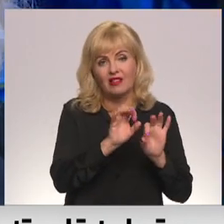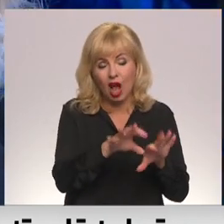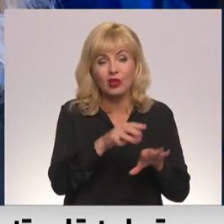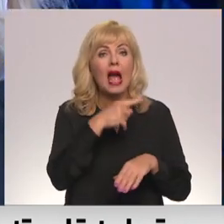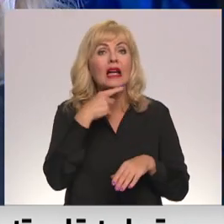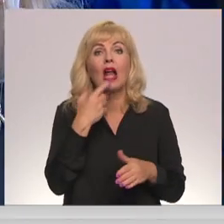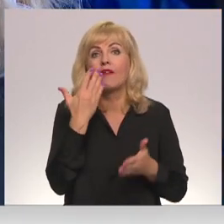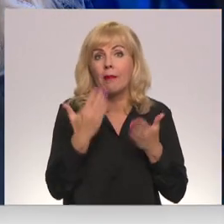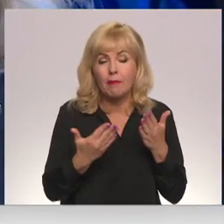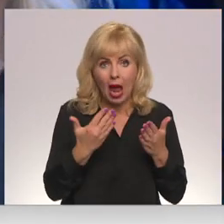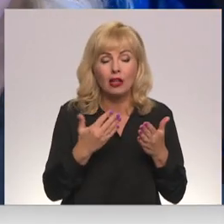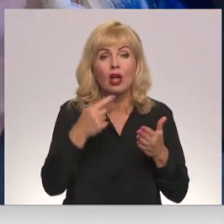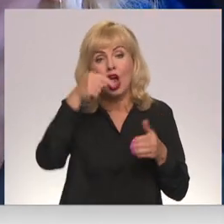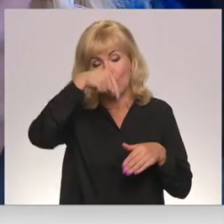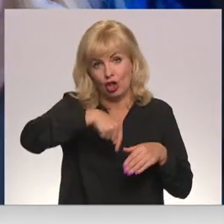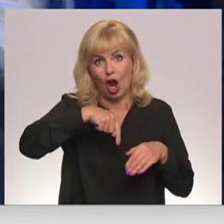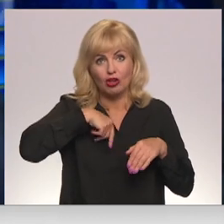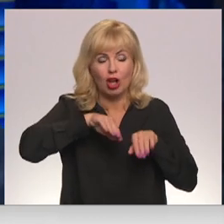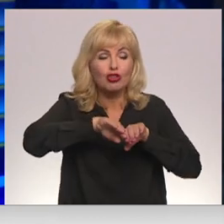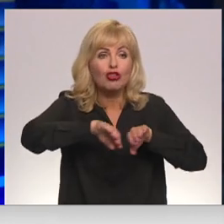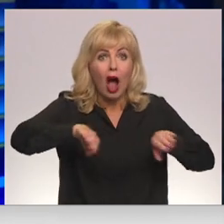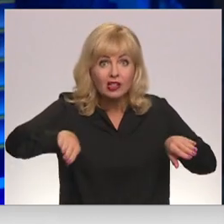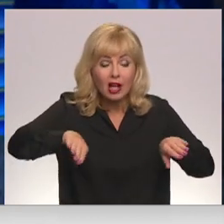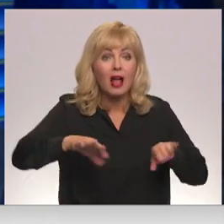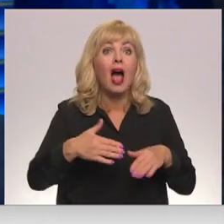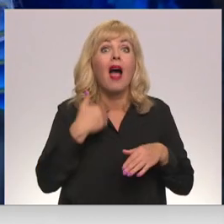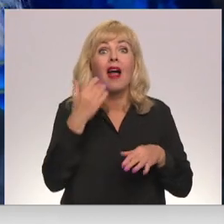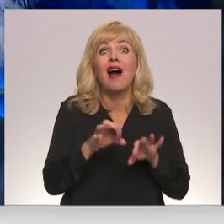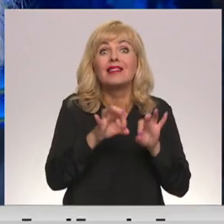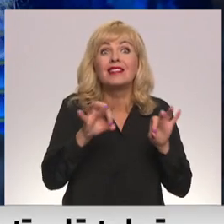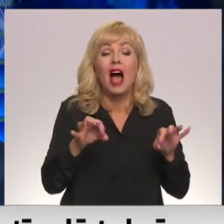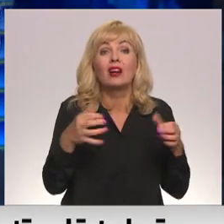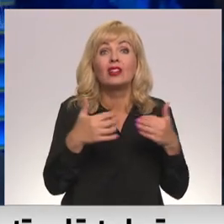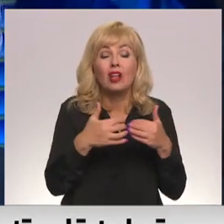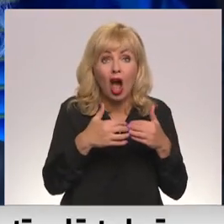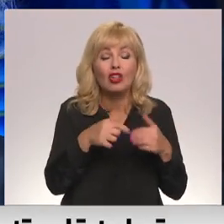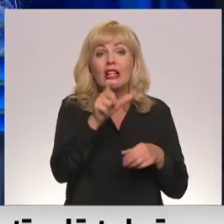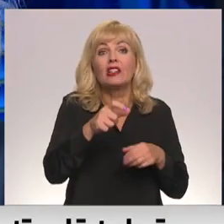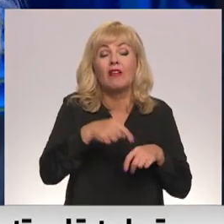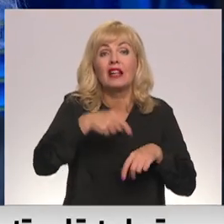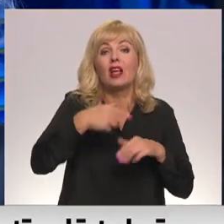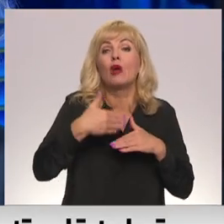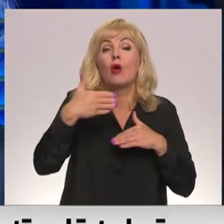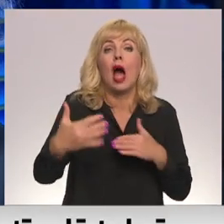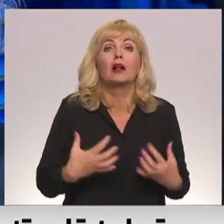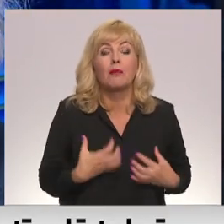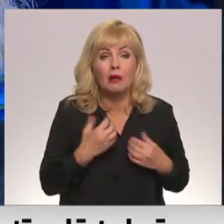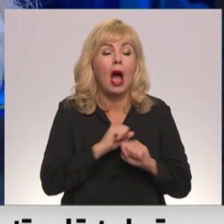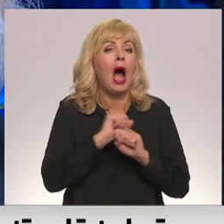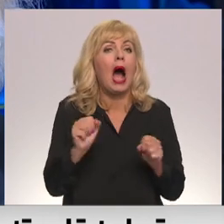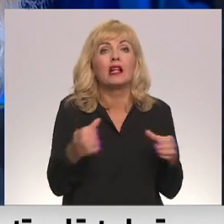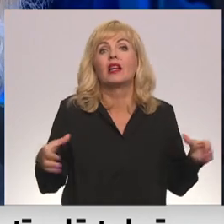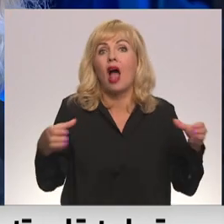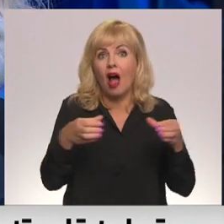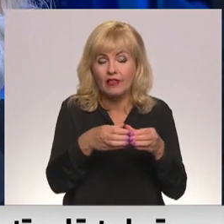Krieviņi mēģināja mūs sašķelt iekšienē, polarizēt, bet, kad sākās karš, cilvēki sajūt ārējās briesmas un ļoti ātri apvienojās.